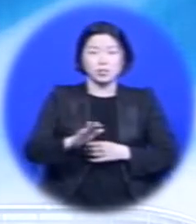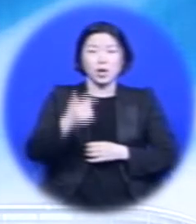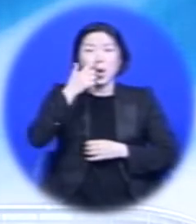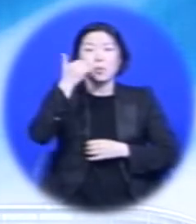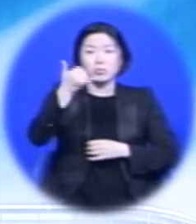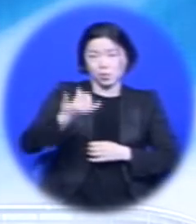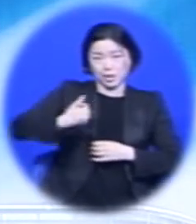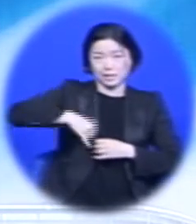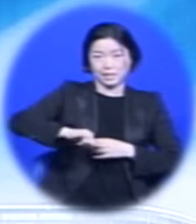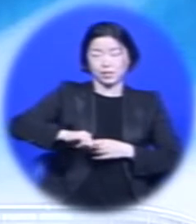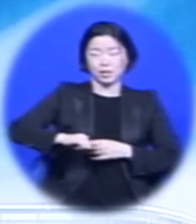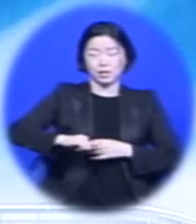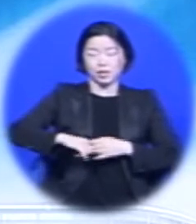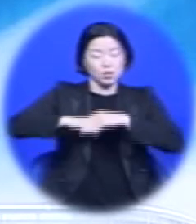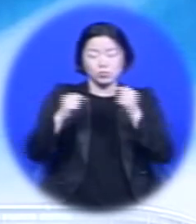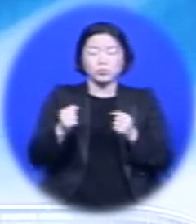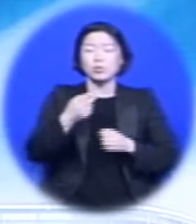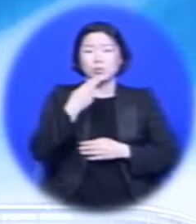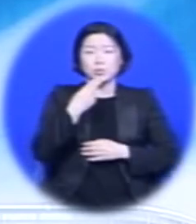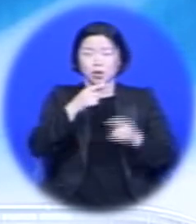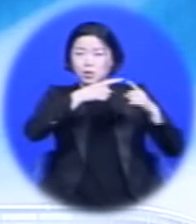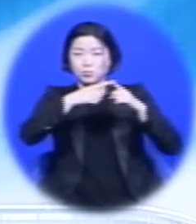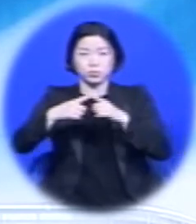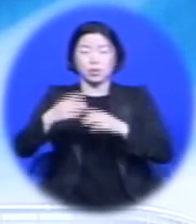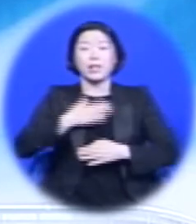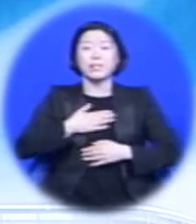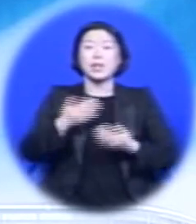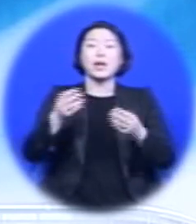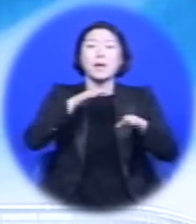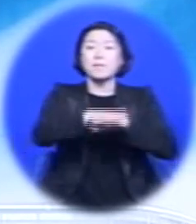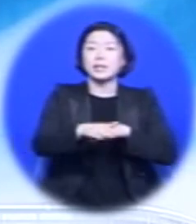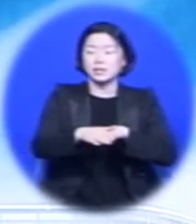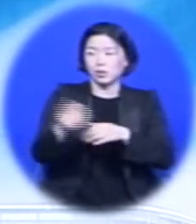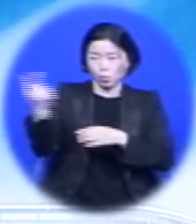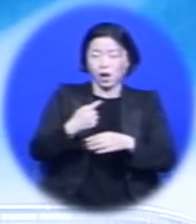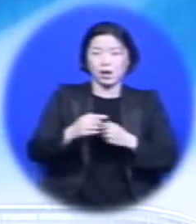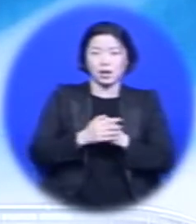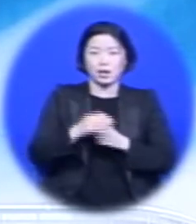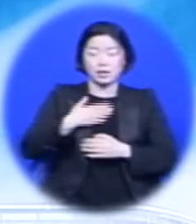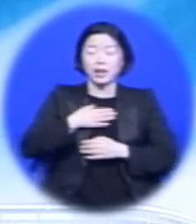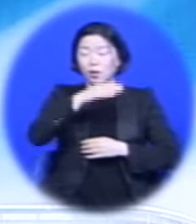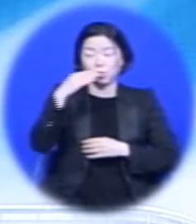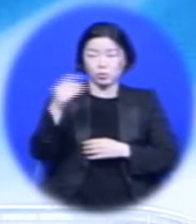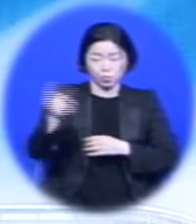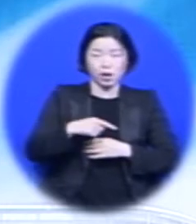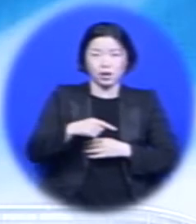부모가 자녀에게 순종을 안 하는 겁니다. 무조건 내 식대로 해. 이게 옳은 거야. 이런 식으로 하는